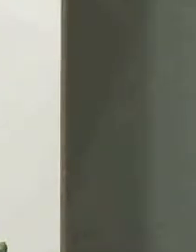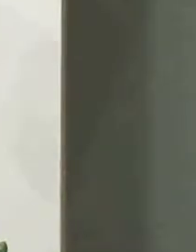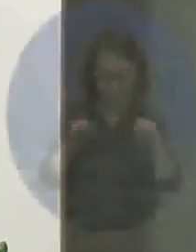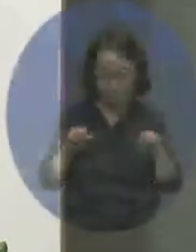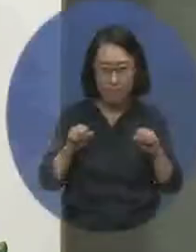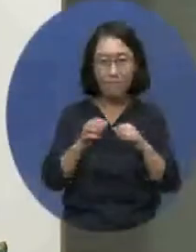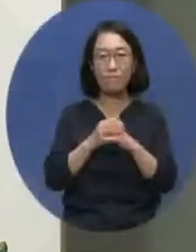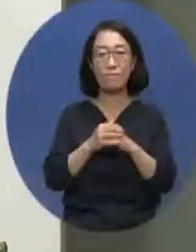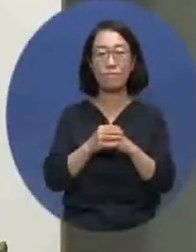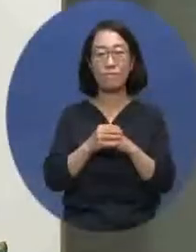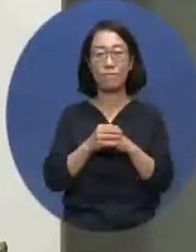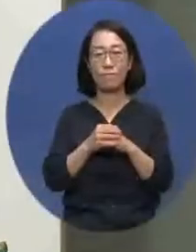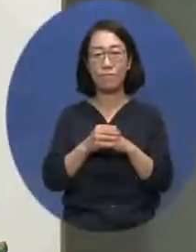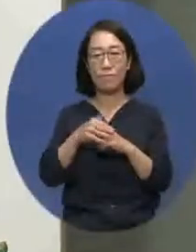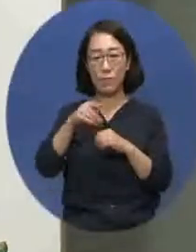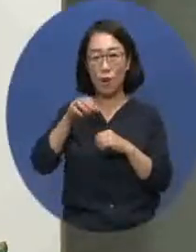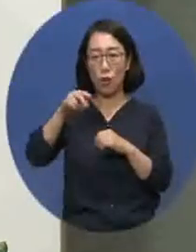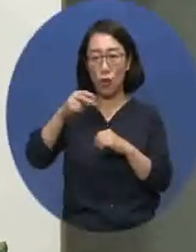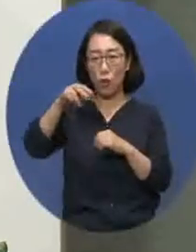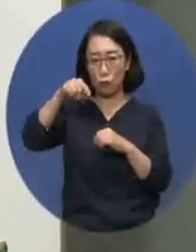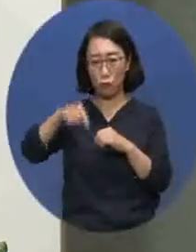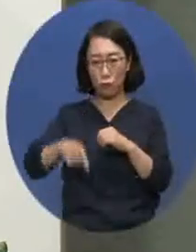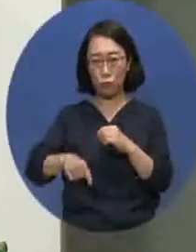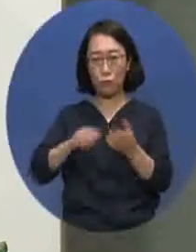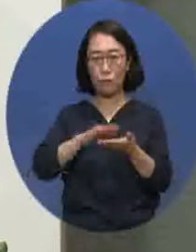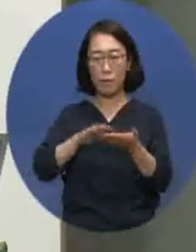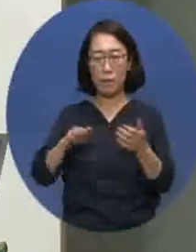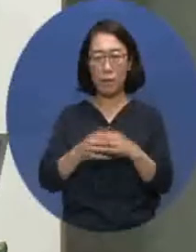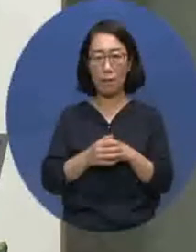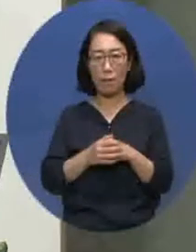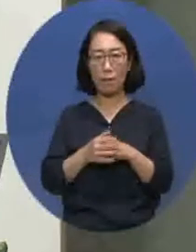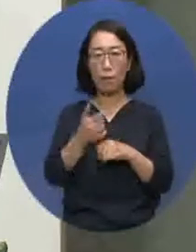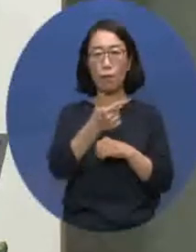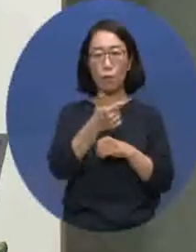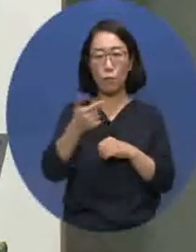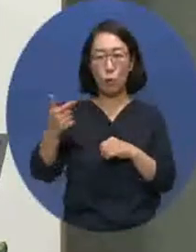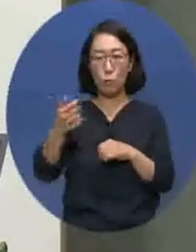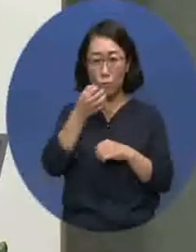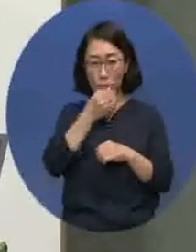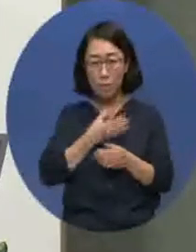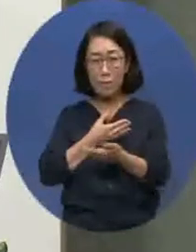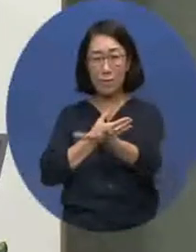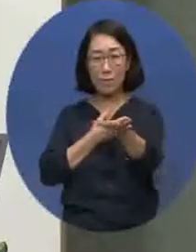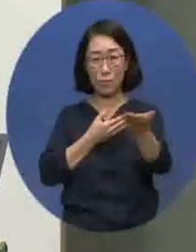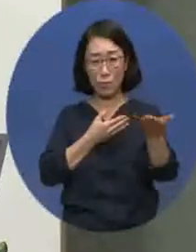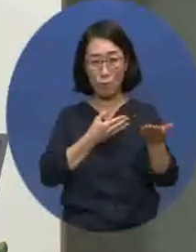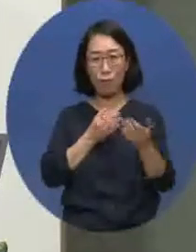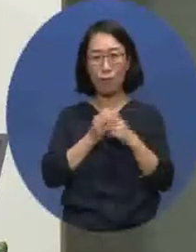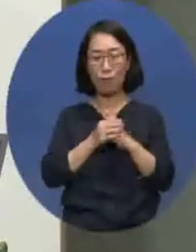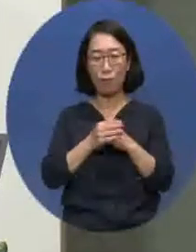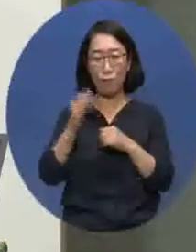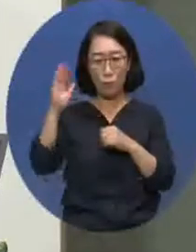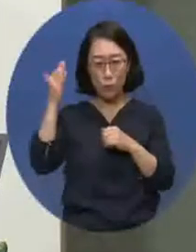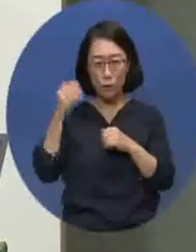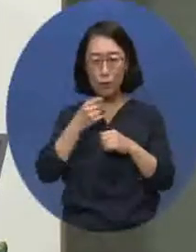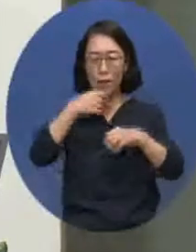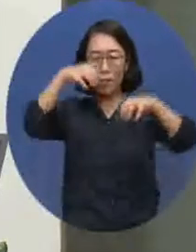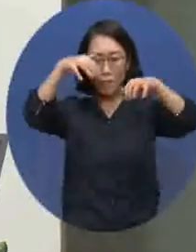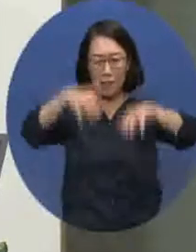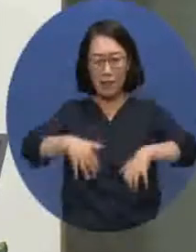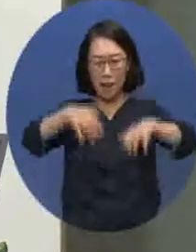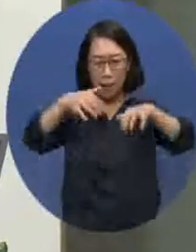안녕하십니까 정경수 입니다 아 넘어 힘드시죠 요 3장 마에다 가